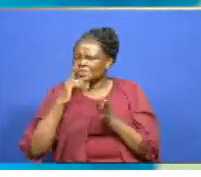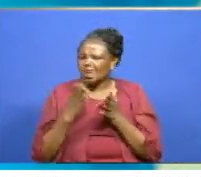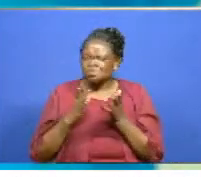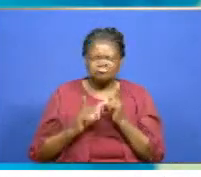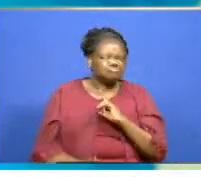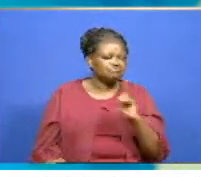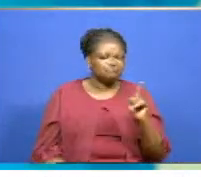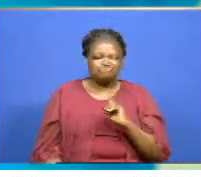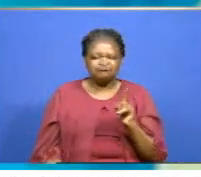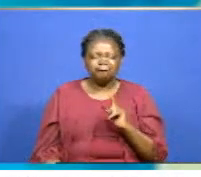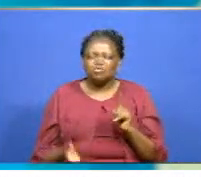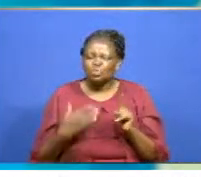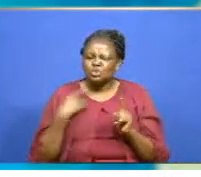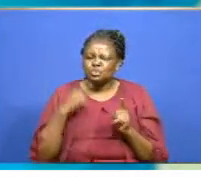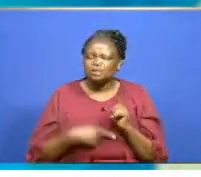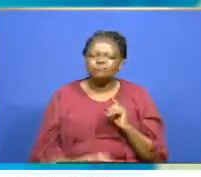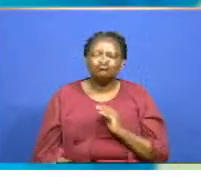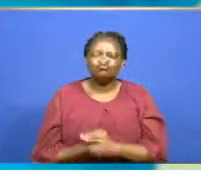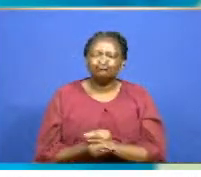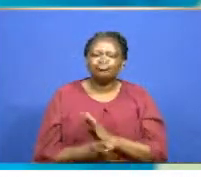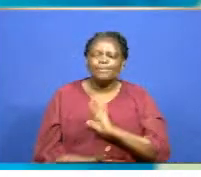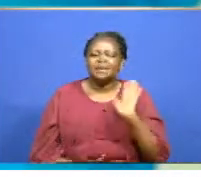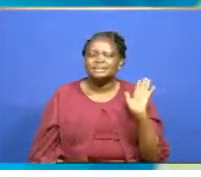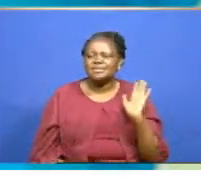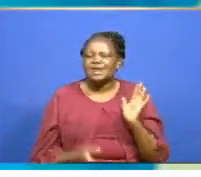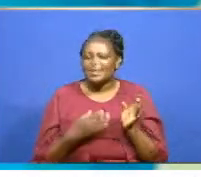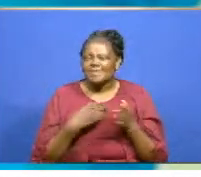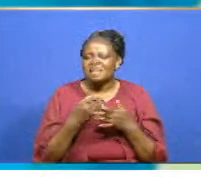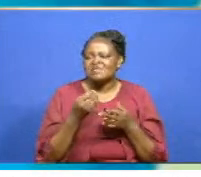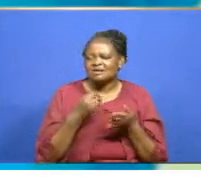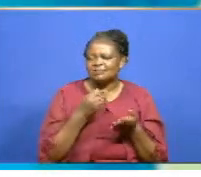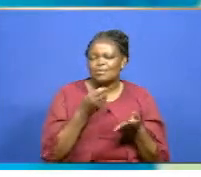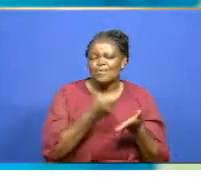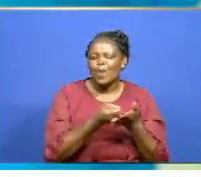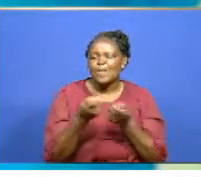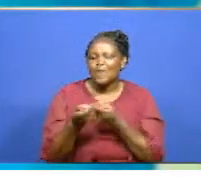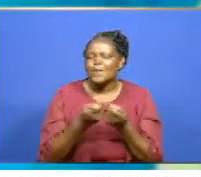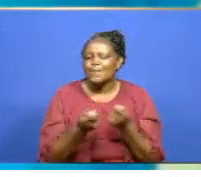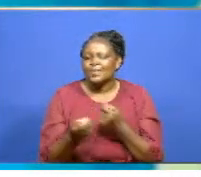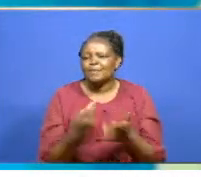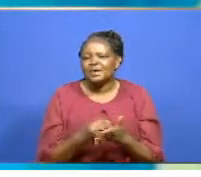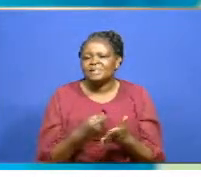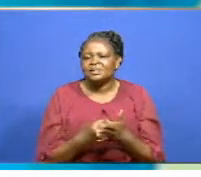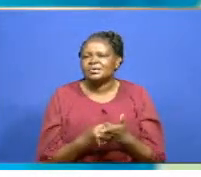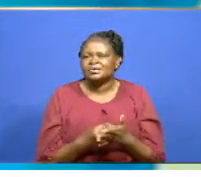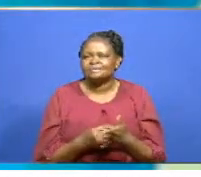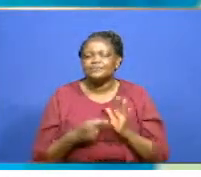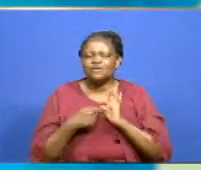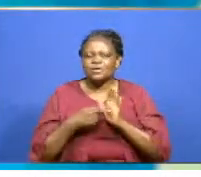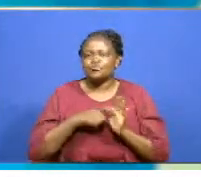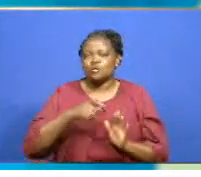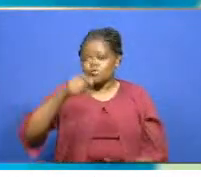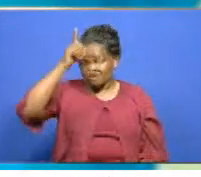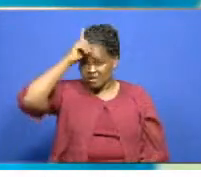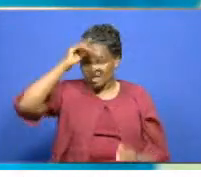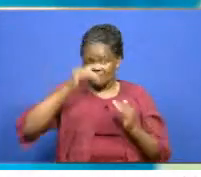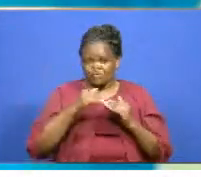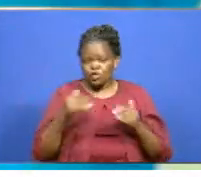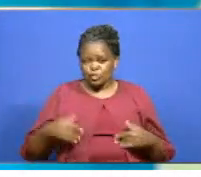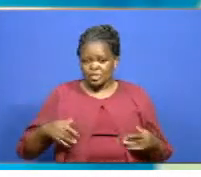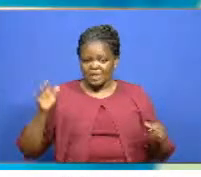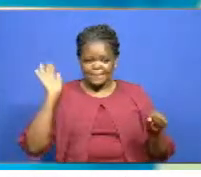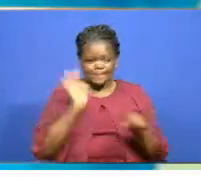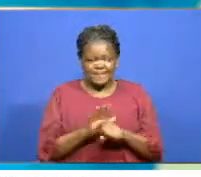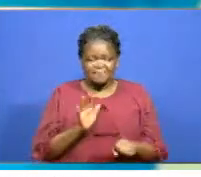jinsi gani ametumia nafasi yake ya uongozi kuweza kunufaisha maisha ya vijana, kwa sababu unaenda kule mashinani unapata vijana wamekaa